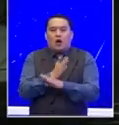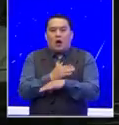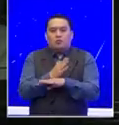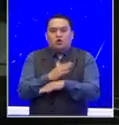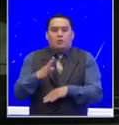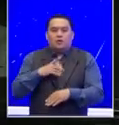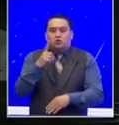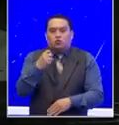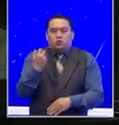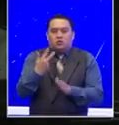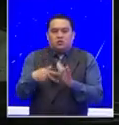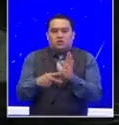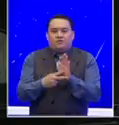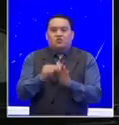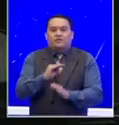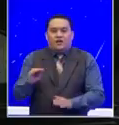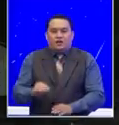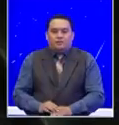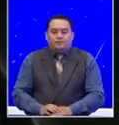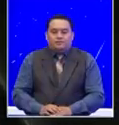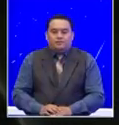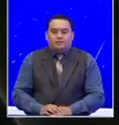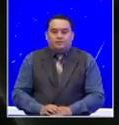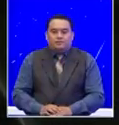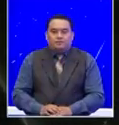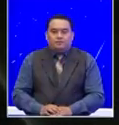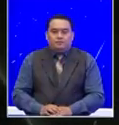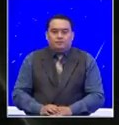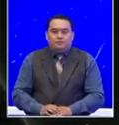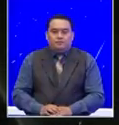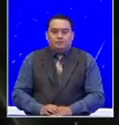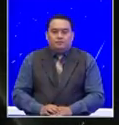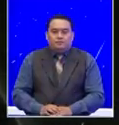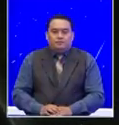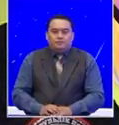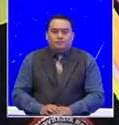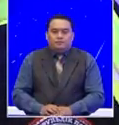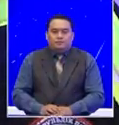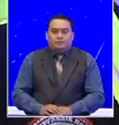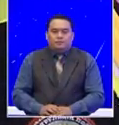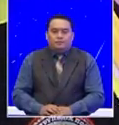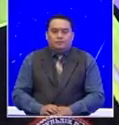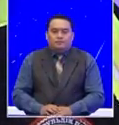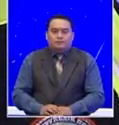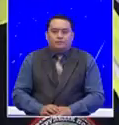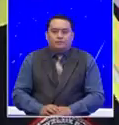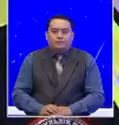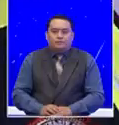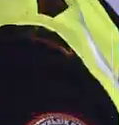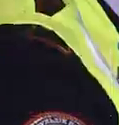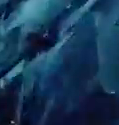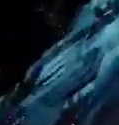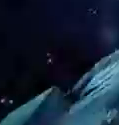выявлено 139 человек. Антон Хатиновский, Жасулан Чингинджинов, телеканал ЖТСУ, при содействии пресс-службы Департамента полиции Алматинской